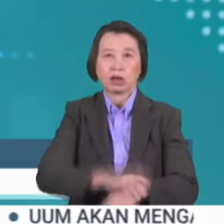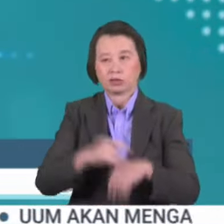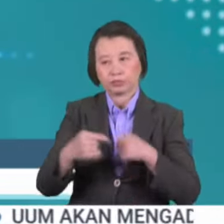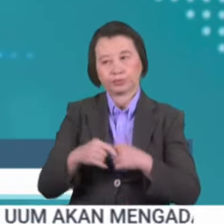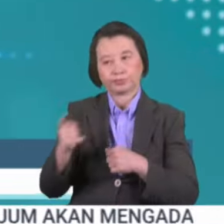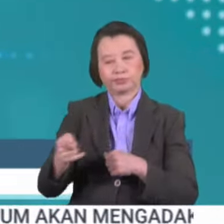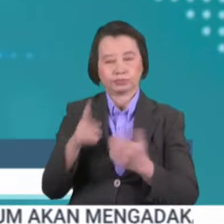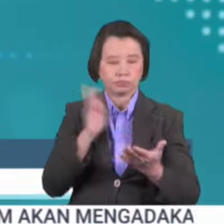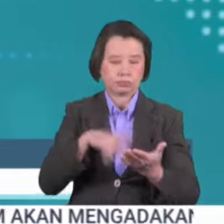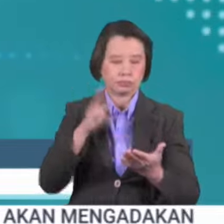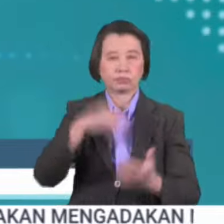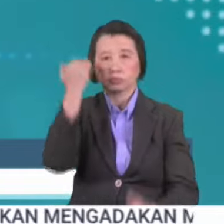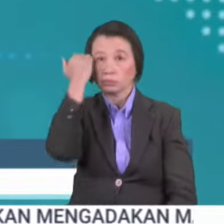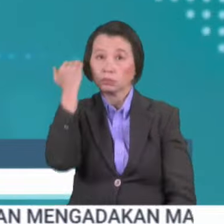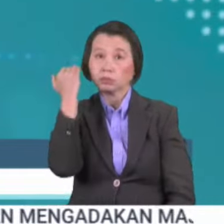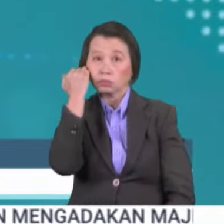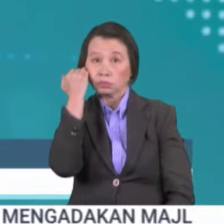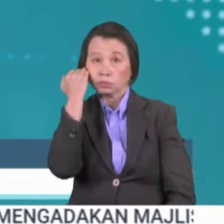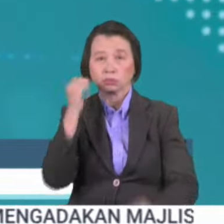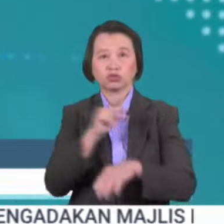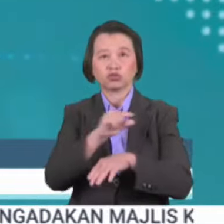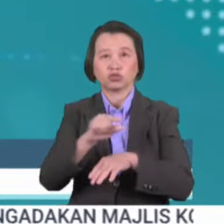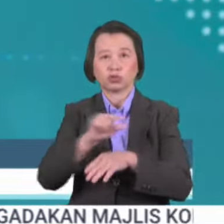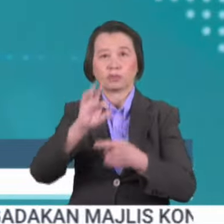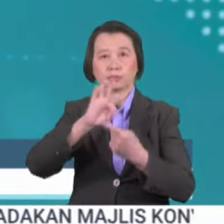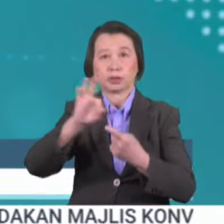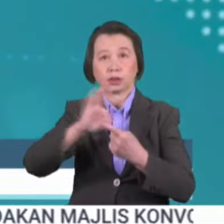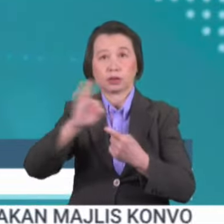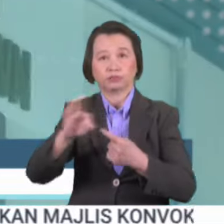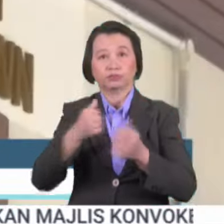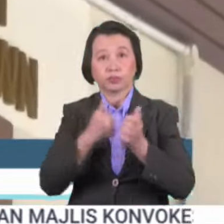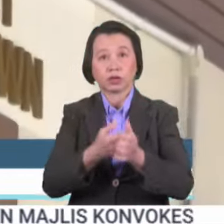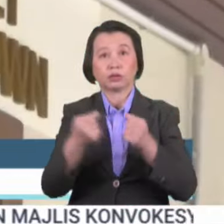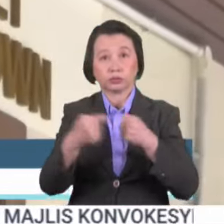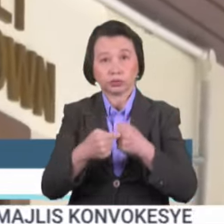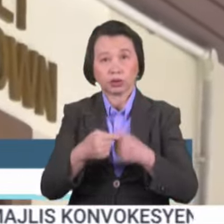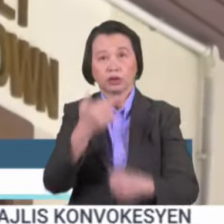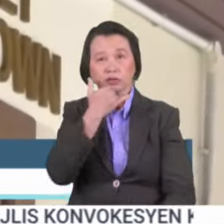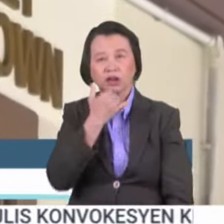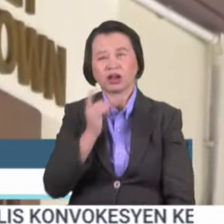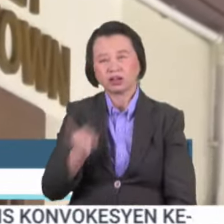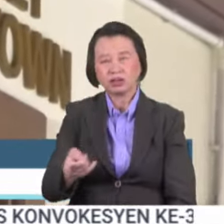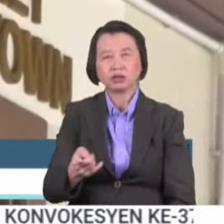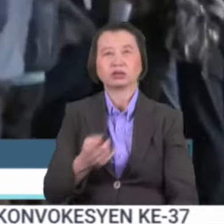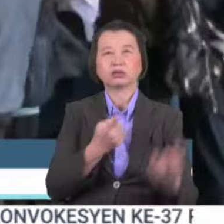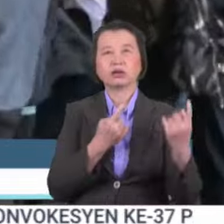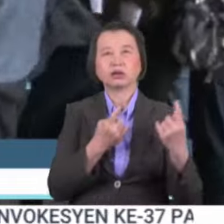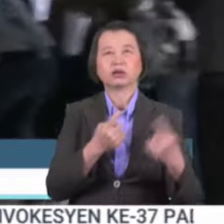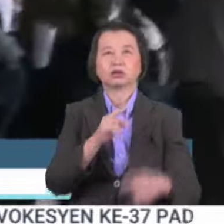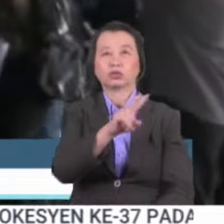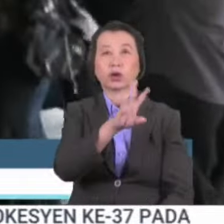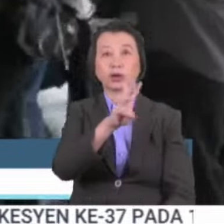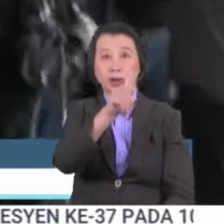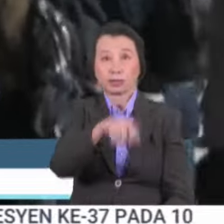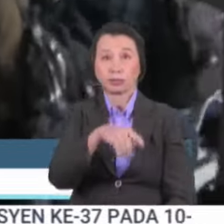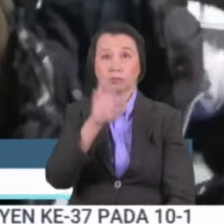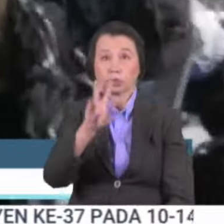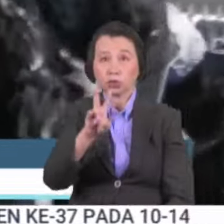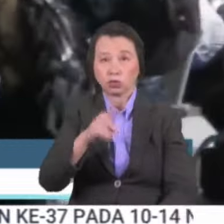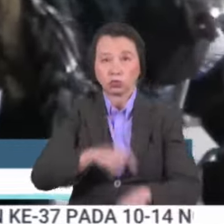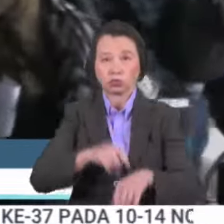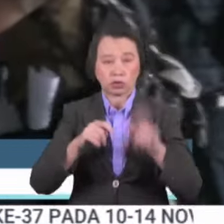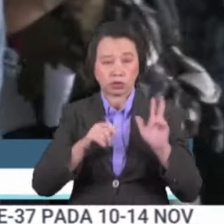yang dibacakan di Mahkamah Magistrate Georgetown. Mengikut pertuduhan, kesalahan berkenaan dilakukan pada 26 Julai lalu pada